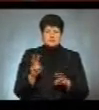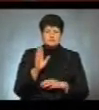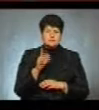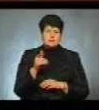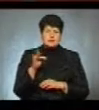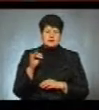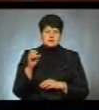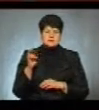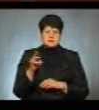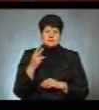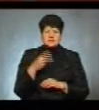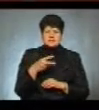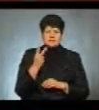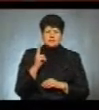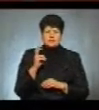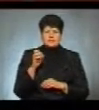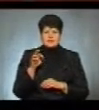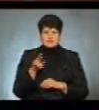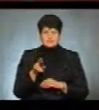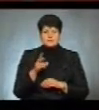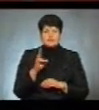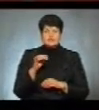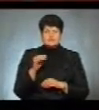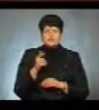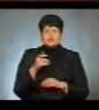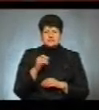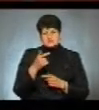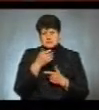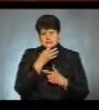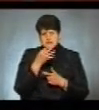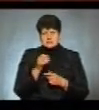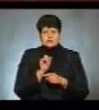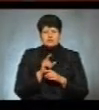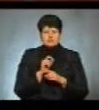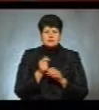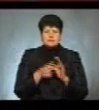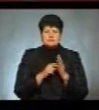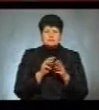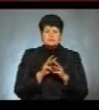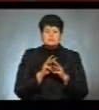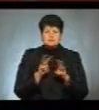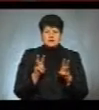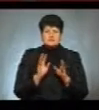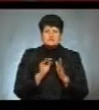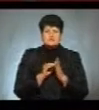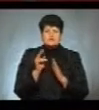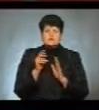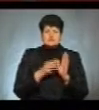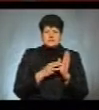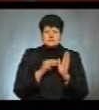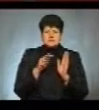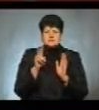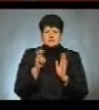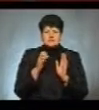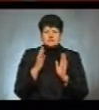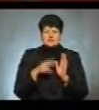Гройсман. 22 квітня в «Нафтогазі» повідомили, за дорученням Кабміну встановлюють нову вартість – 8247